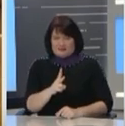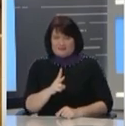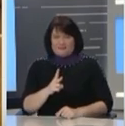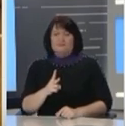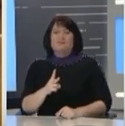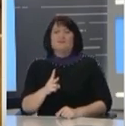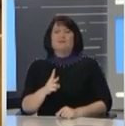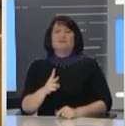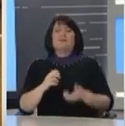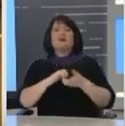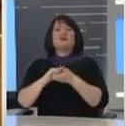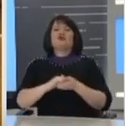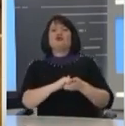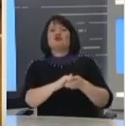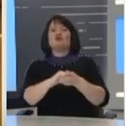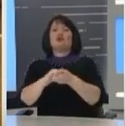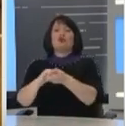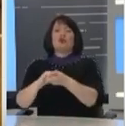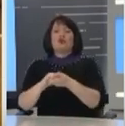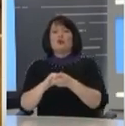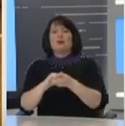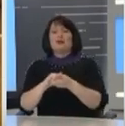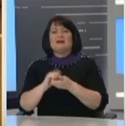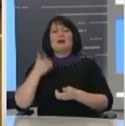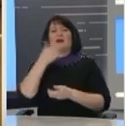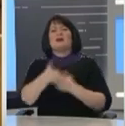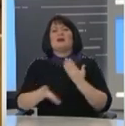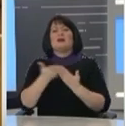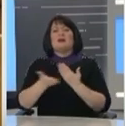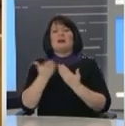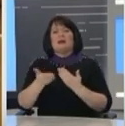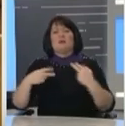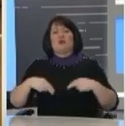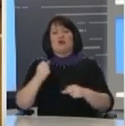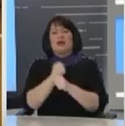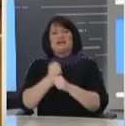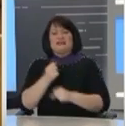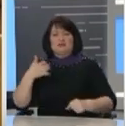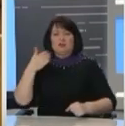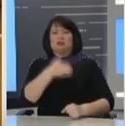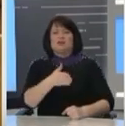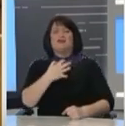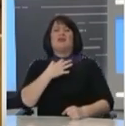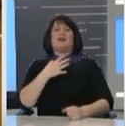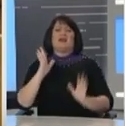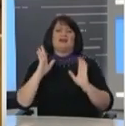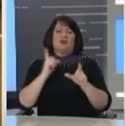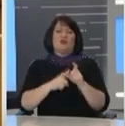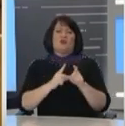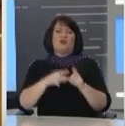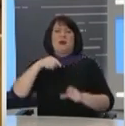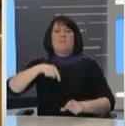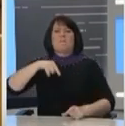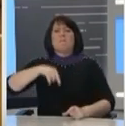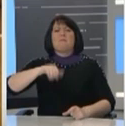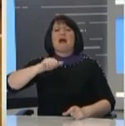και σωματεία σας θα επισκεφθούν το Υπουργείο Εργασίας, δεν χρειάζονται ούτε τα τηλεοπτικά